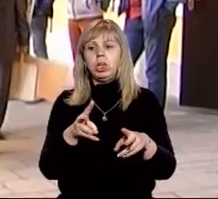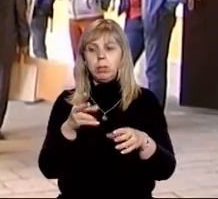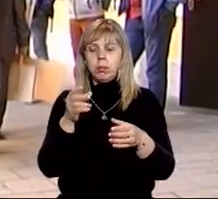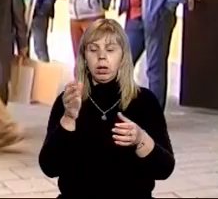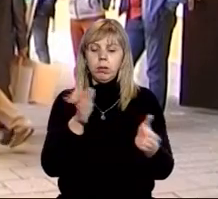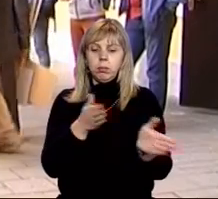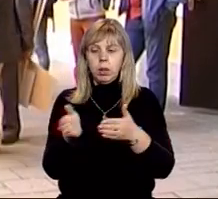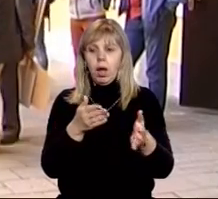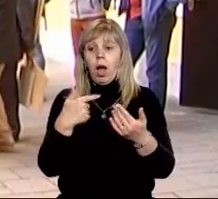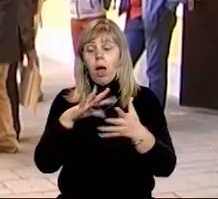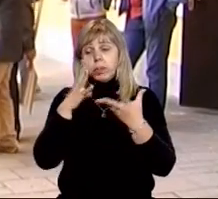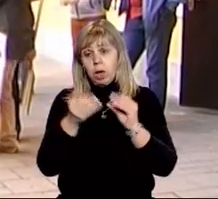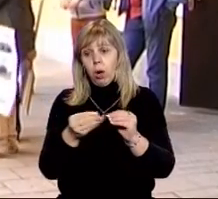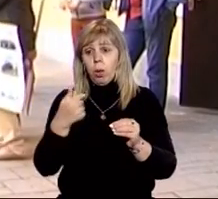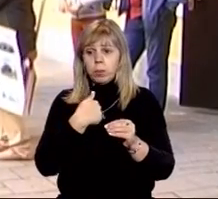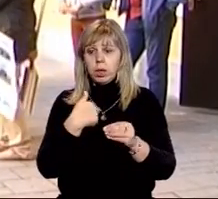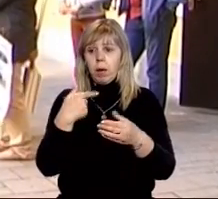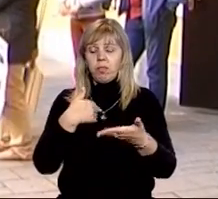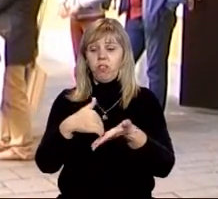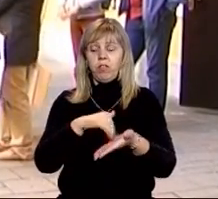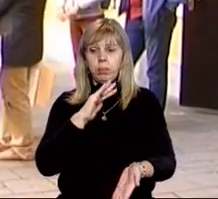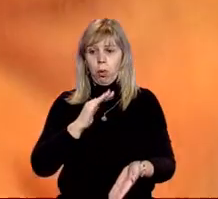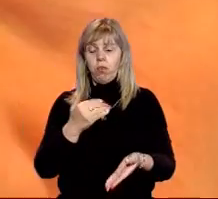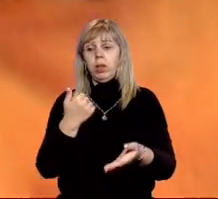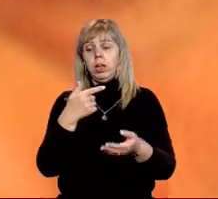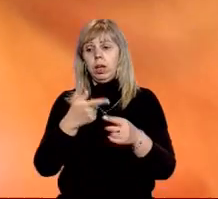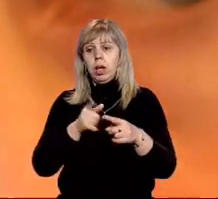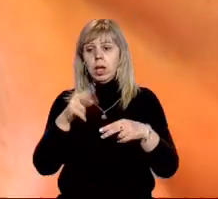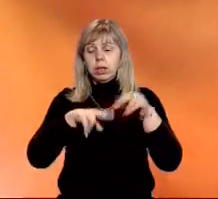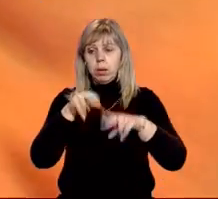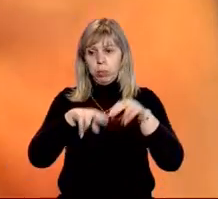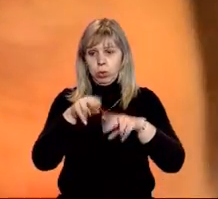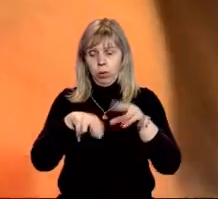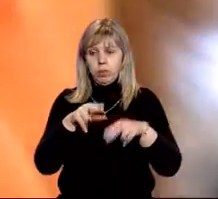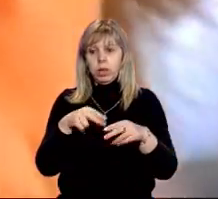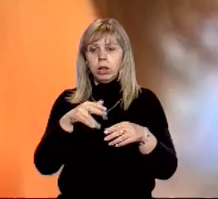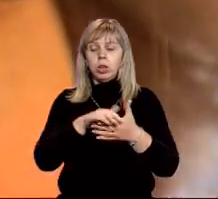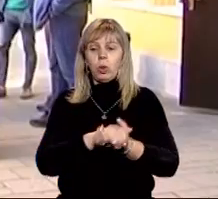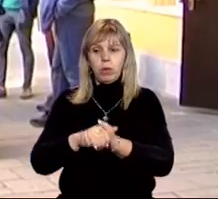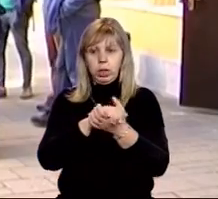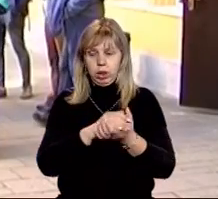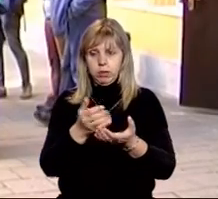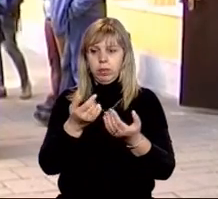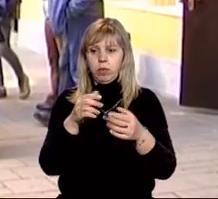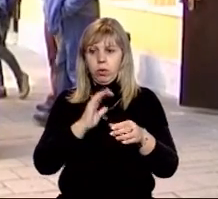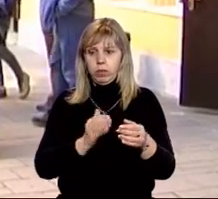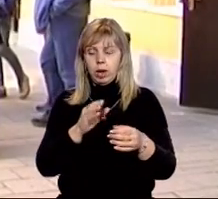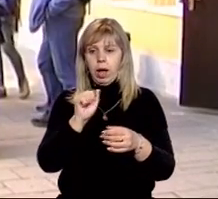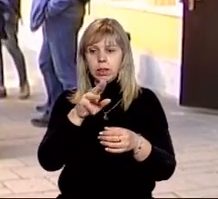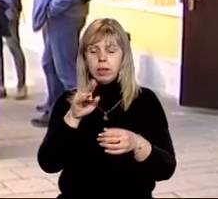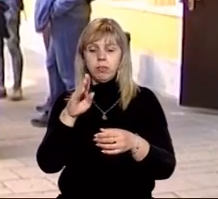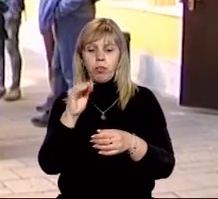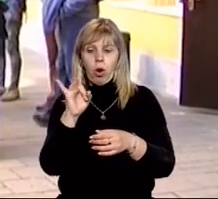керувався. Ну, але загалом нам відмовили в чергове. Забудовник товариство з обмеженою відповідальністю «Атлас Воловець